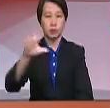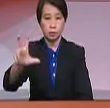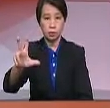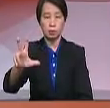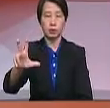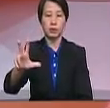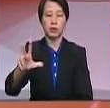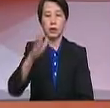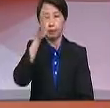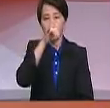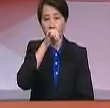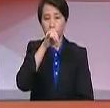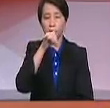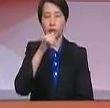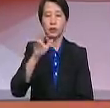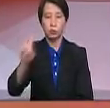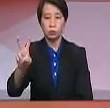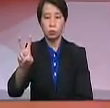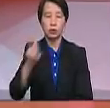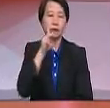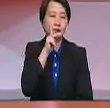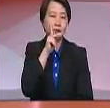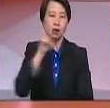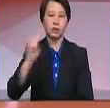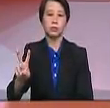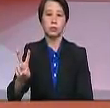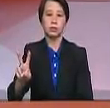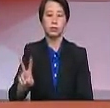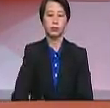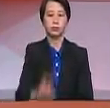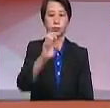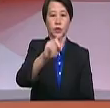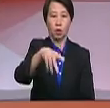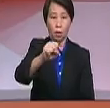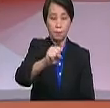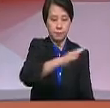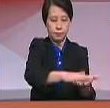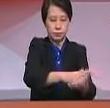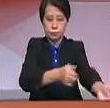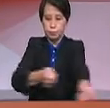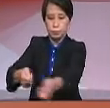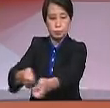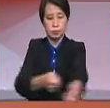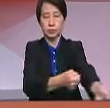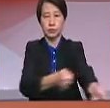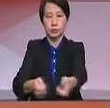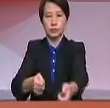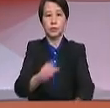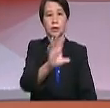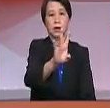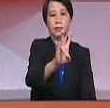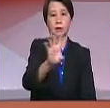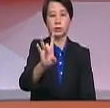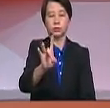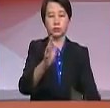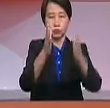operasi, Melaka dan Kedah 2 operasi. Op sanitasi ini melibatkan 87